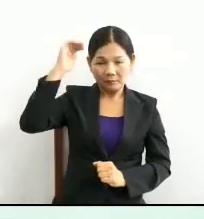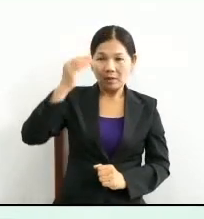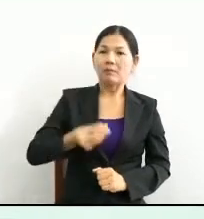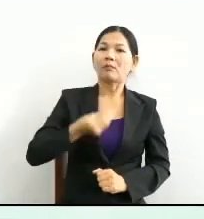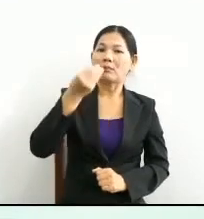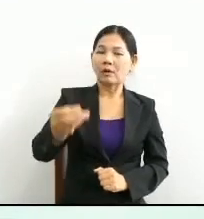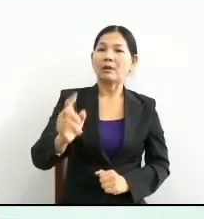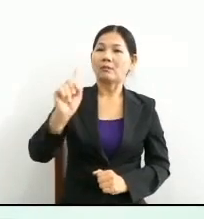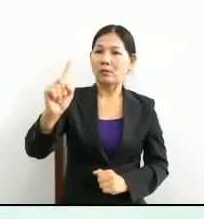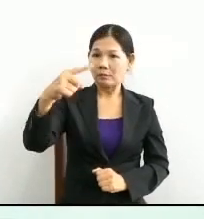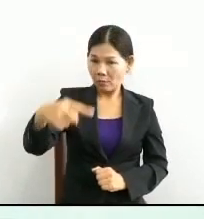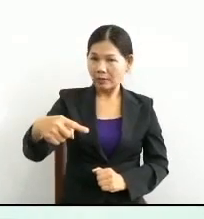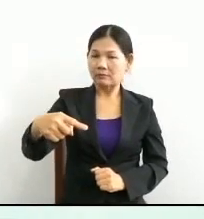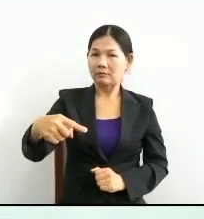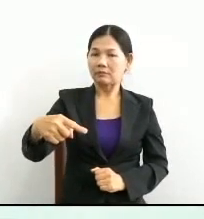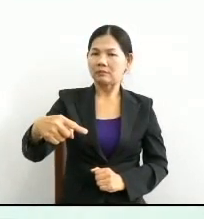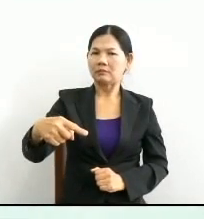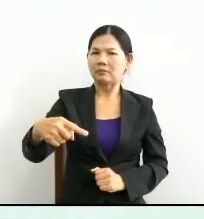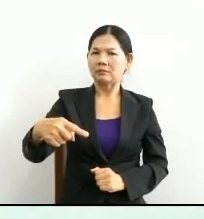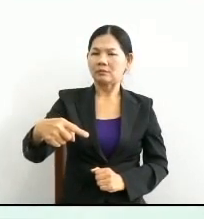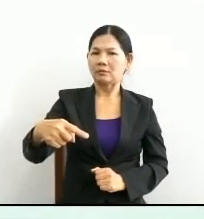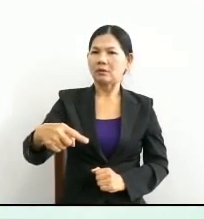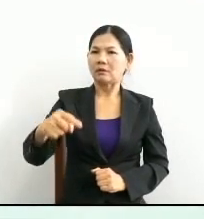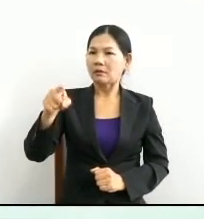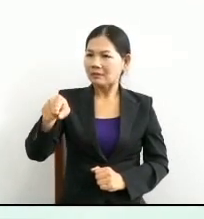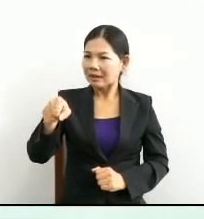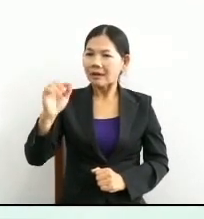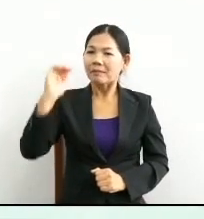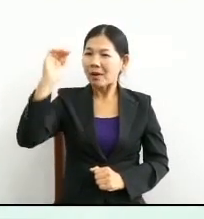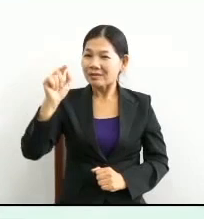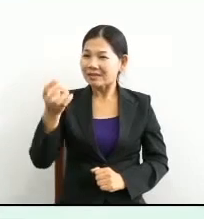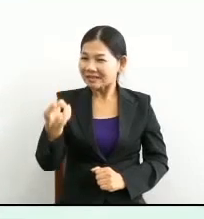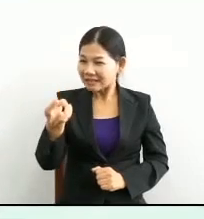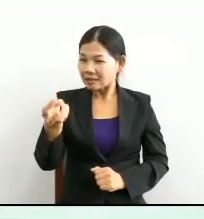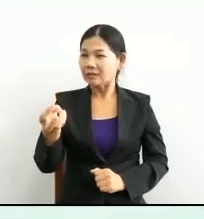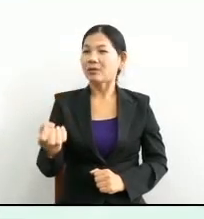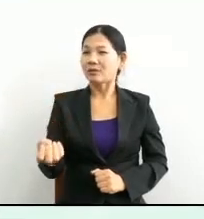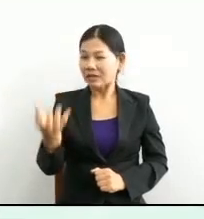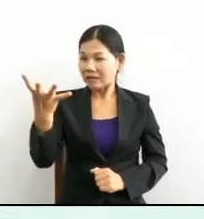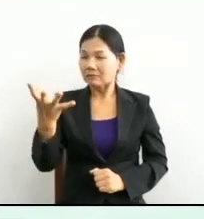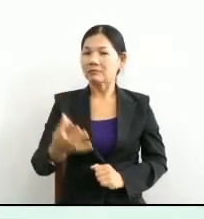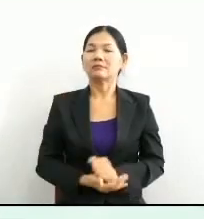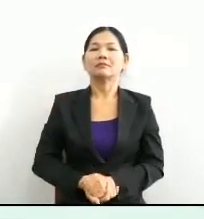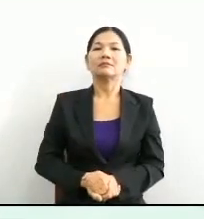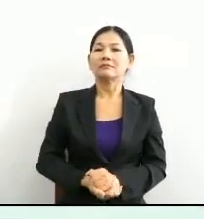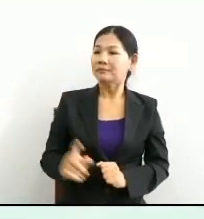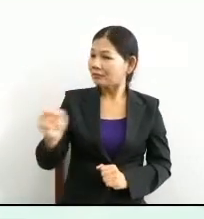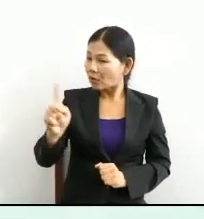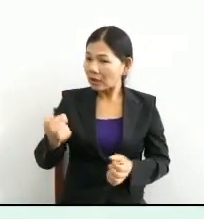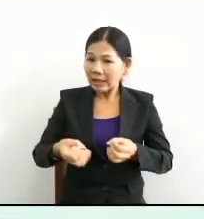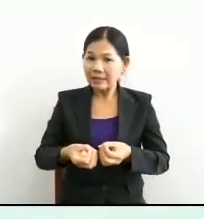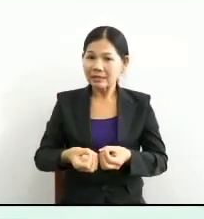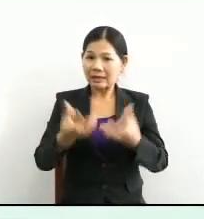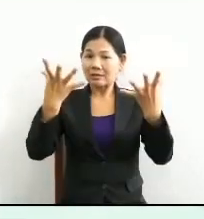ai bong có mùi toàn chẳng có tràn chứ được tự chừng con ạ hay được con tràn chết tự chỉnh con ạ nên là tràn chi nên